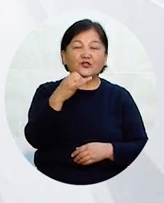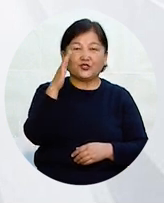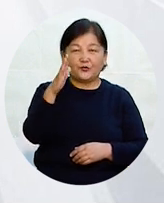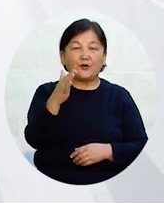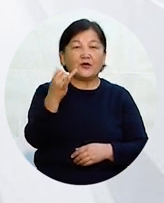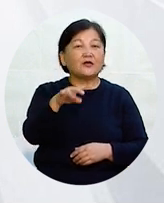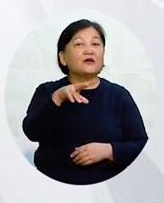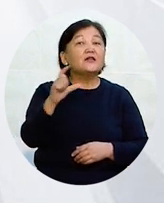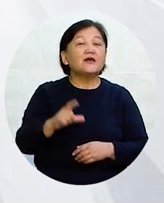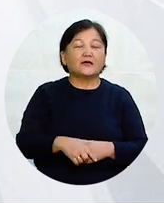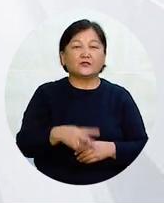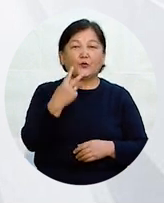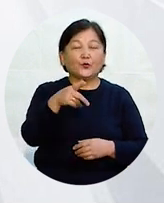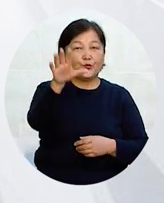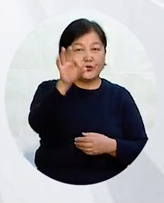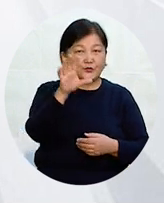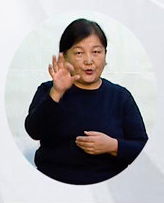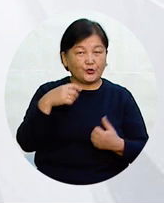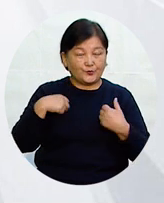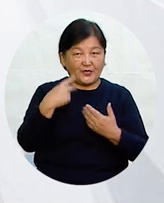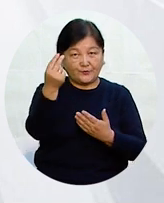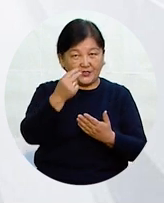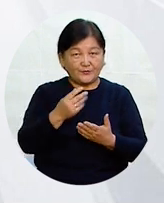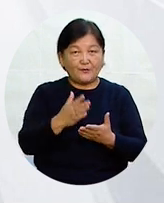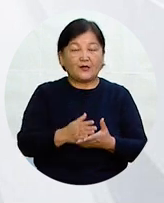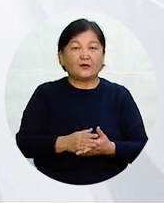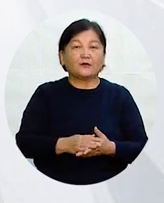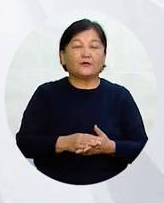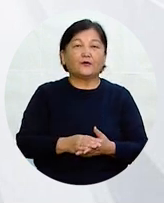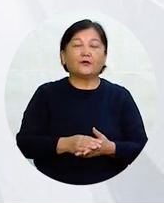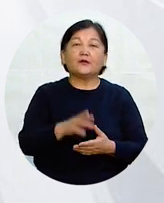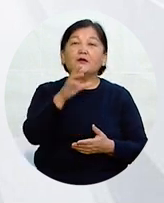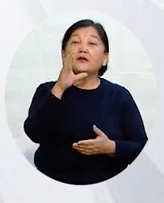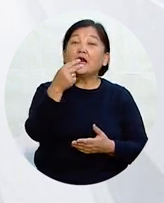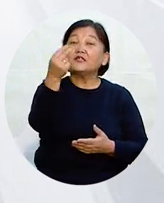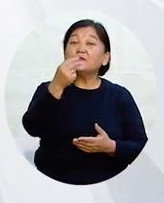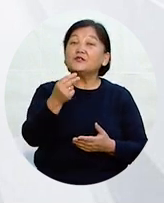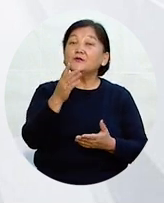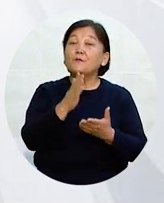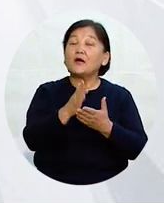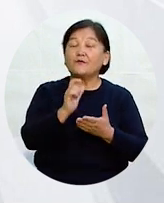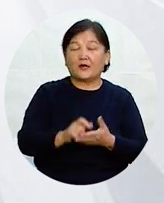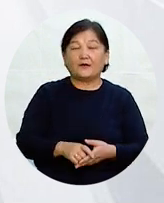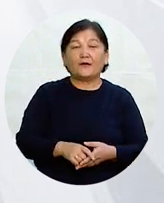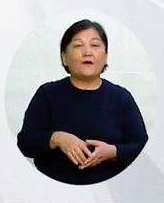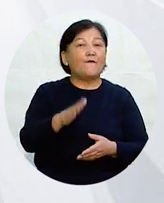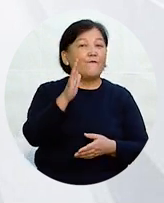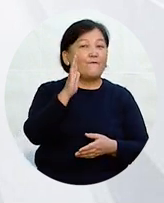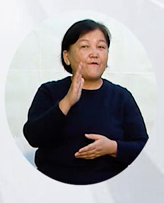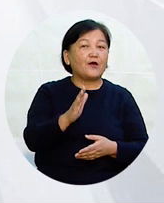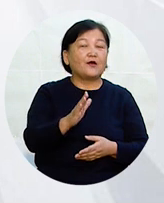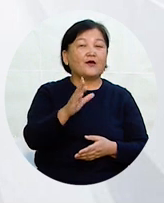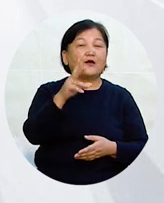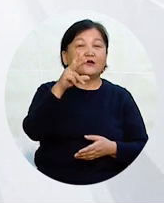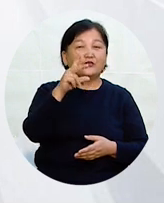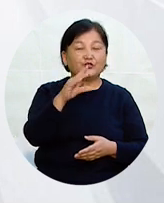ирлээ. За, тэгэхээр эдгээр үгсийг наа нөхцөлийг яаж бичсэн байна вэ? Дараа хугнаас бичээ. За, вэ,